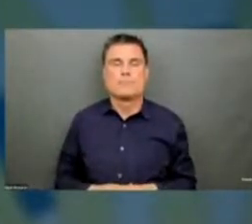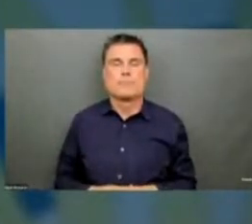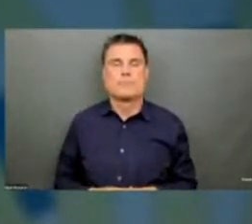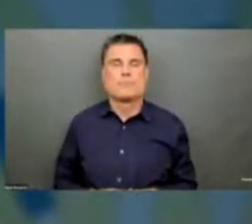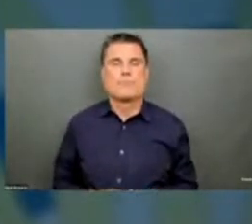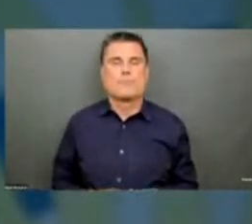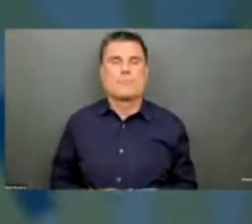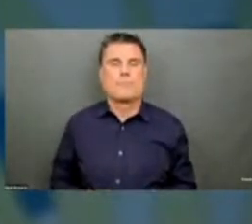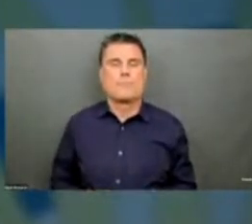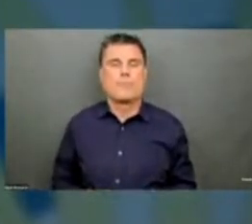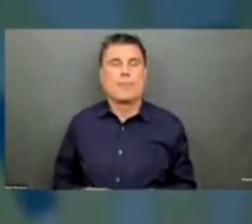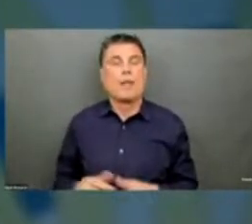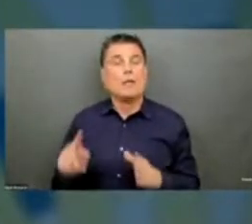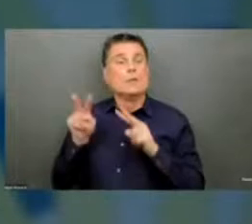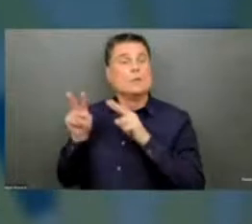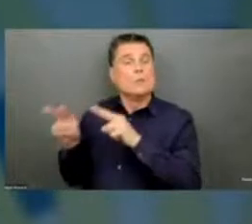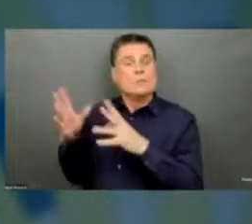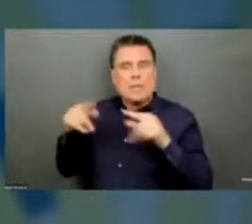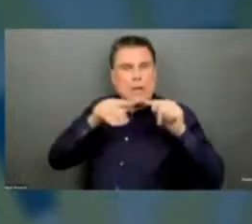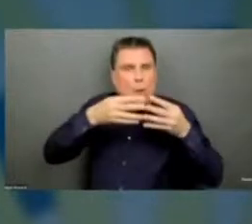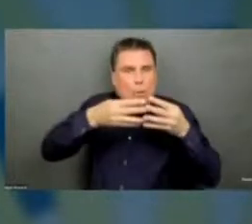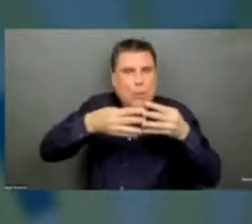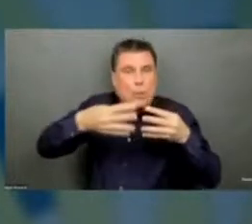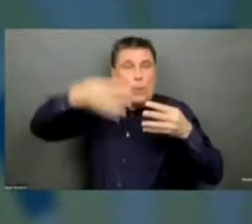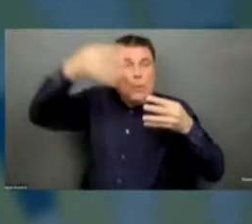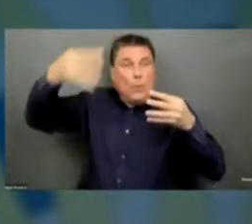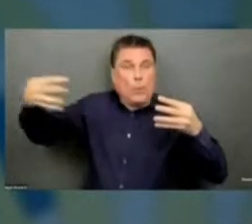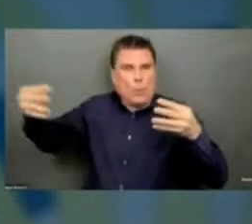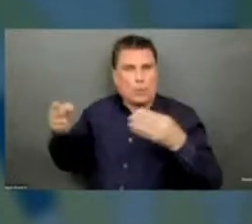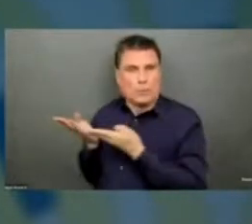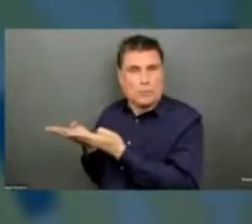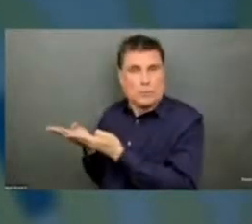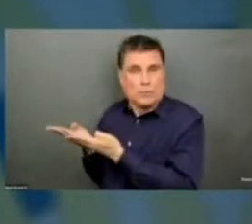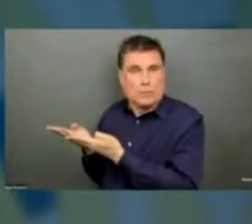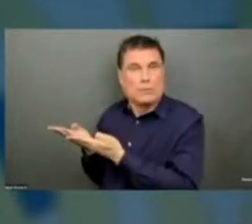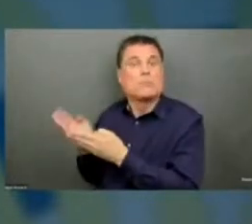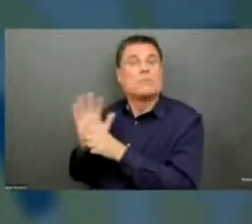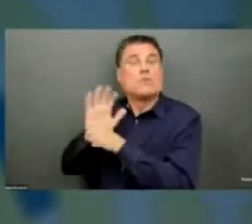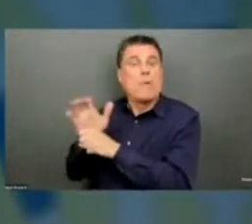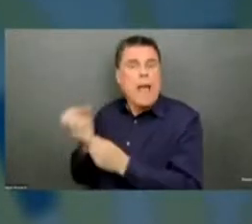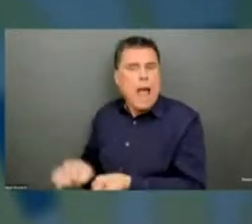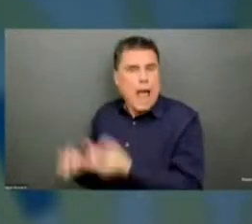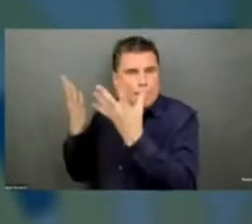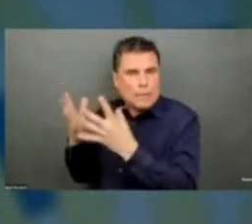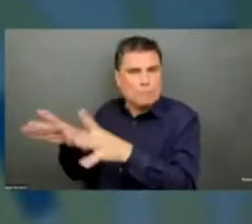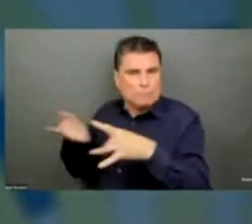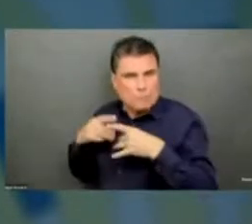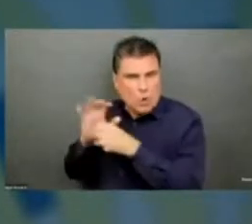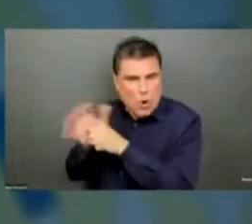这个数字，蓝颜色的是总共的获得数字